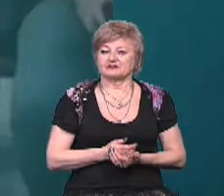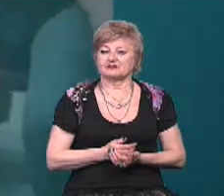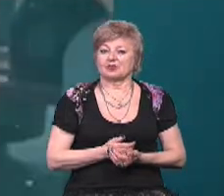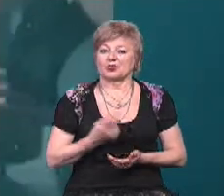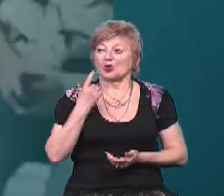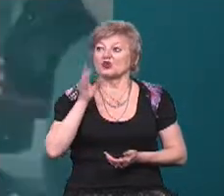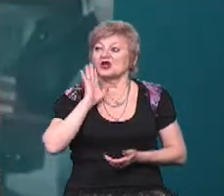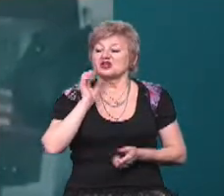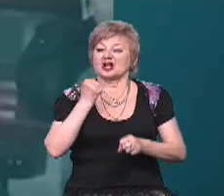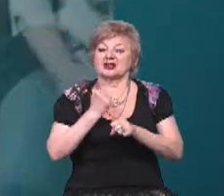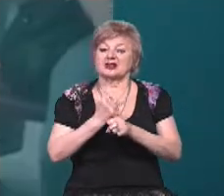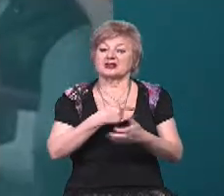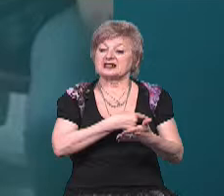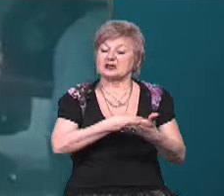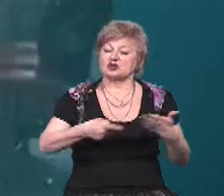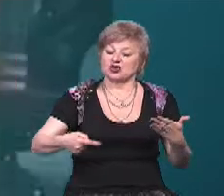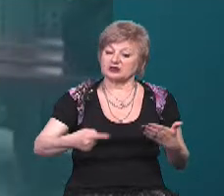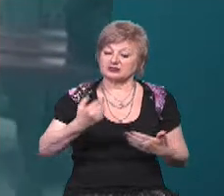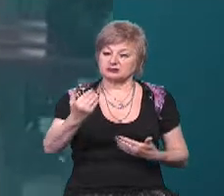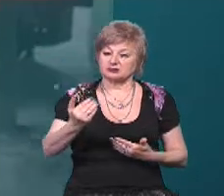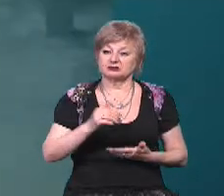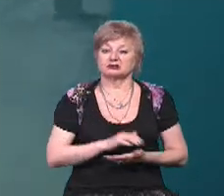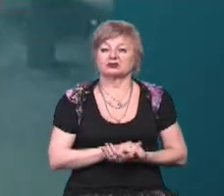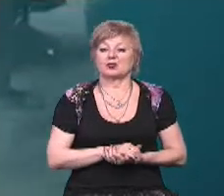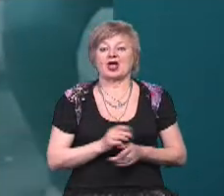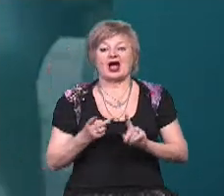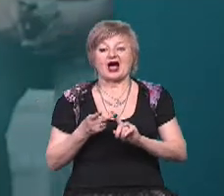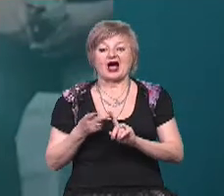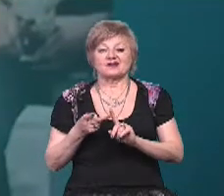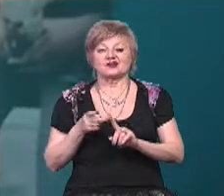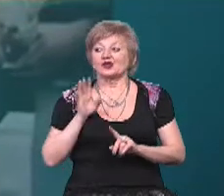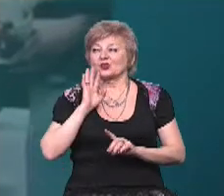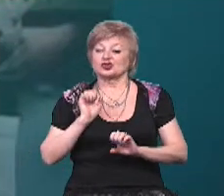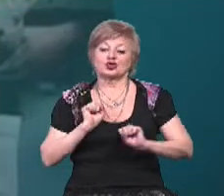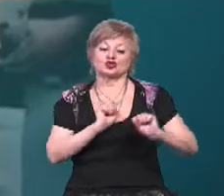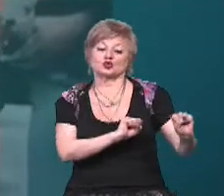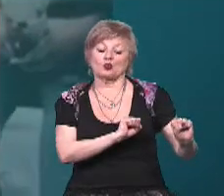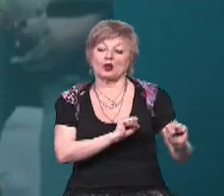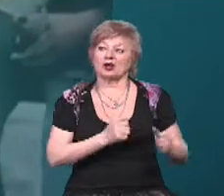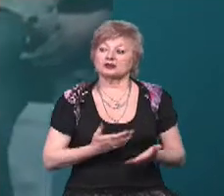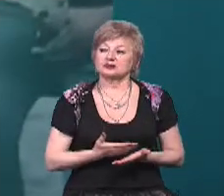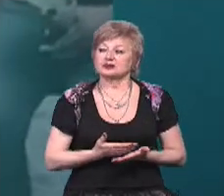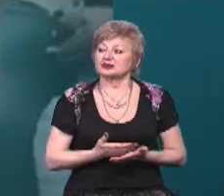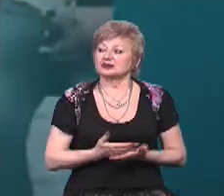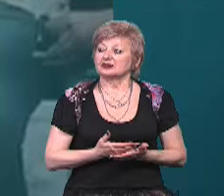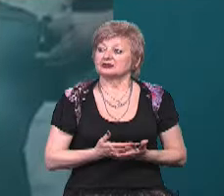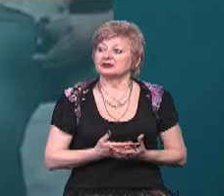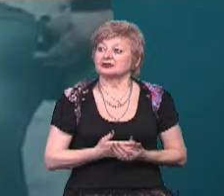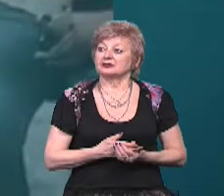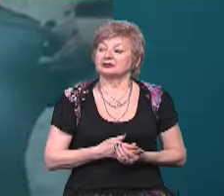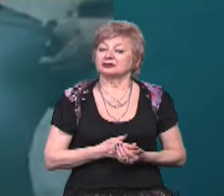Одна жінка робить зауваження йому, а інша жінка заступається начебто.